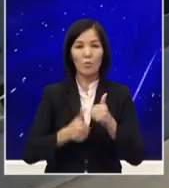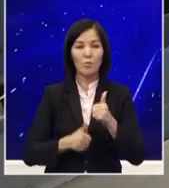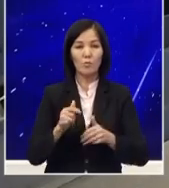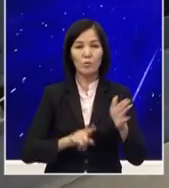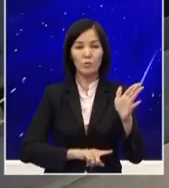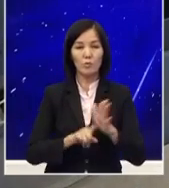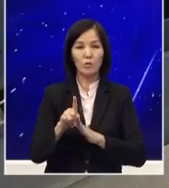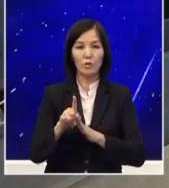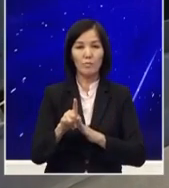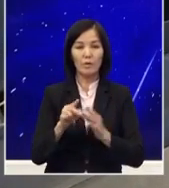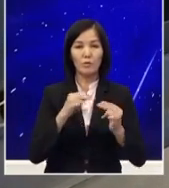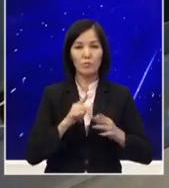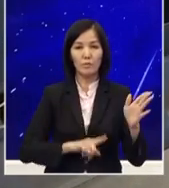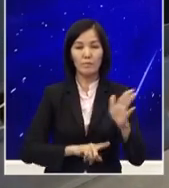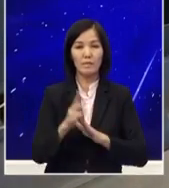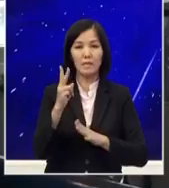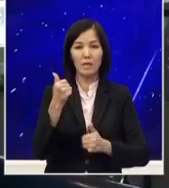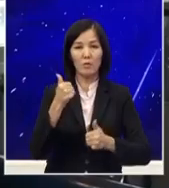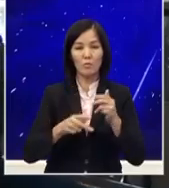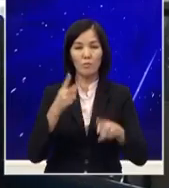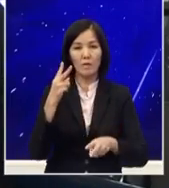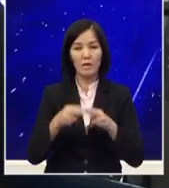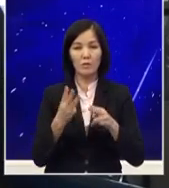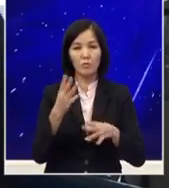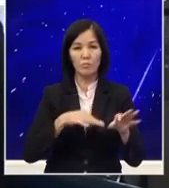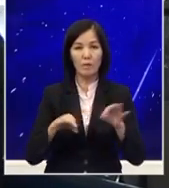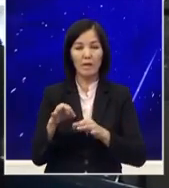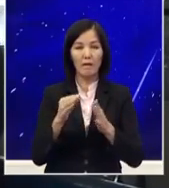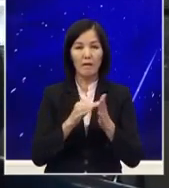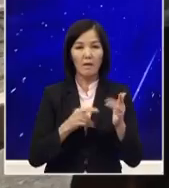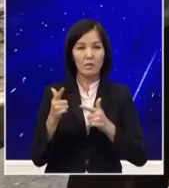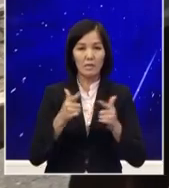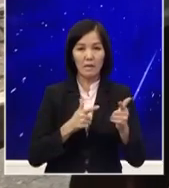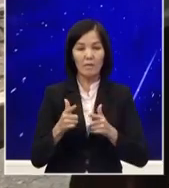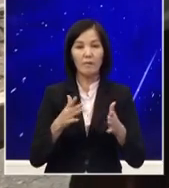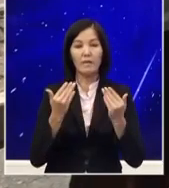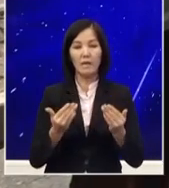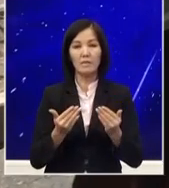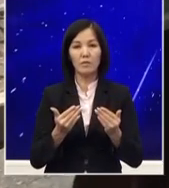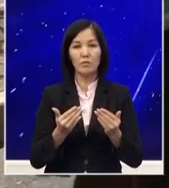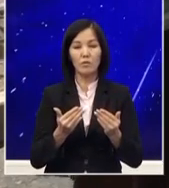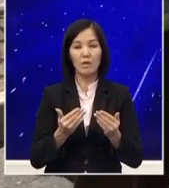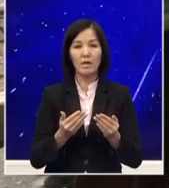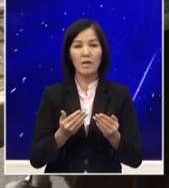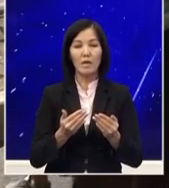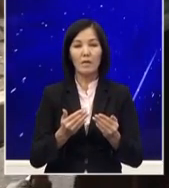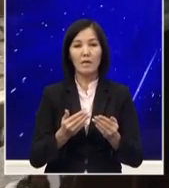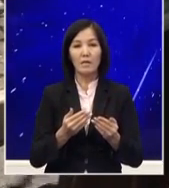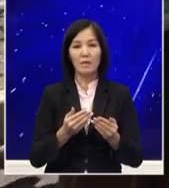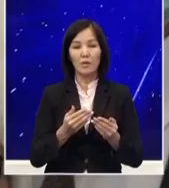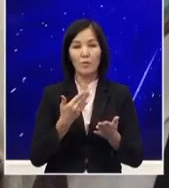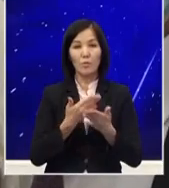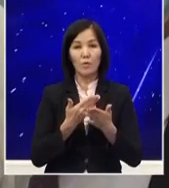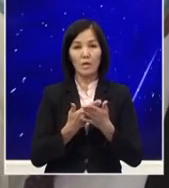басталса, екеуінің конкурсы аяқталыпты. Тағы үш проект жасалып жатыр. Дей тұрғанмен біткен істі көрген артық. Келгендерге көрнекілік